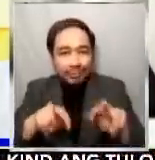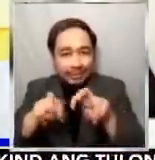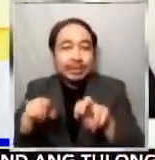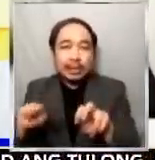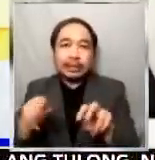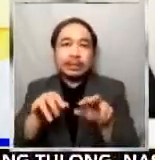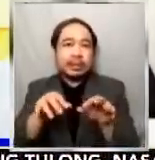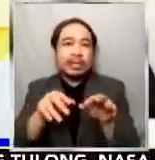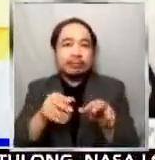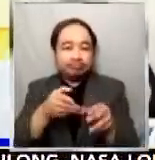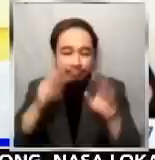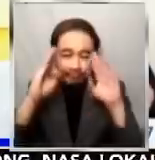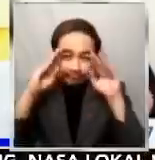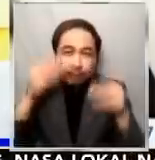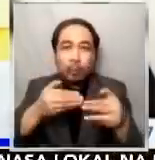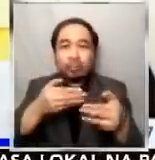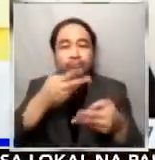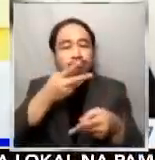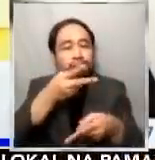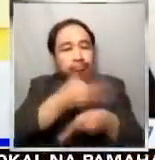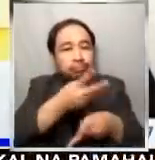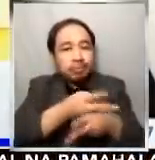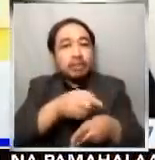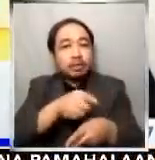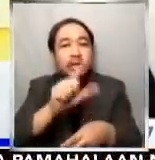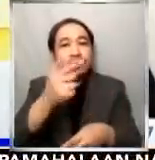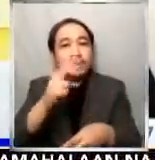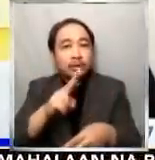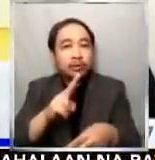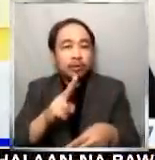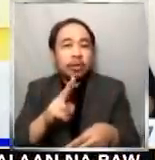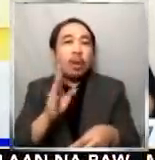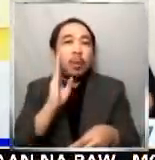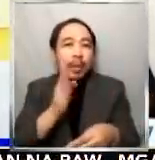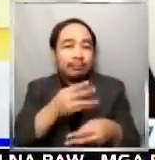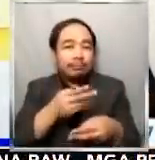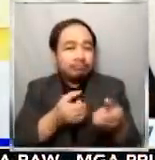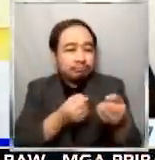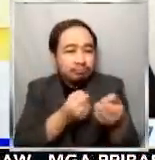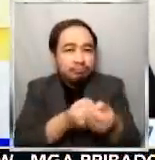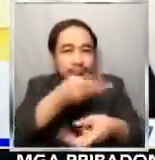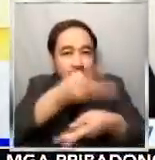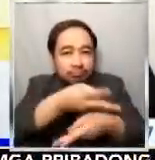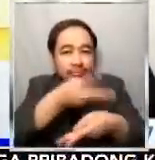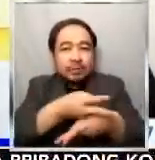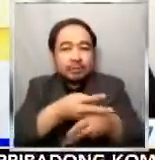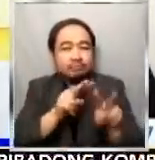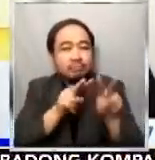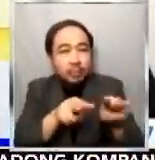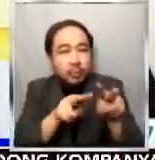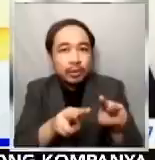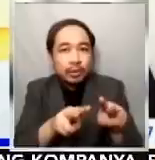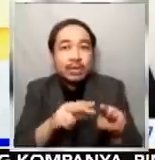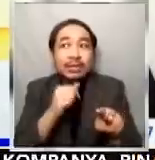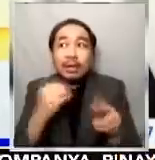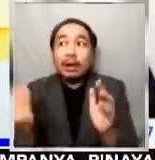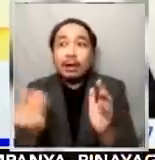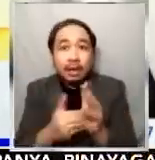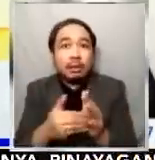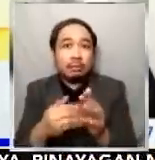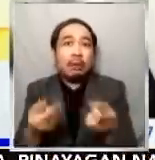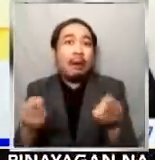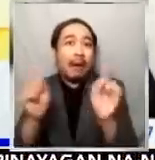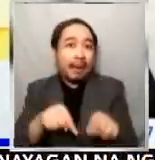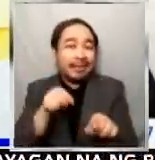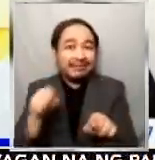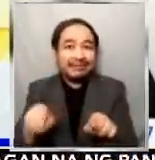yung mga LGUs na yon ay imamanhandle natin, so to speak. para hindi na maulit yung nangyari. Tapos yung